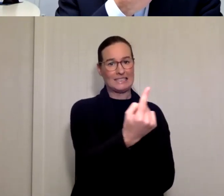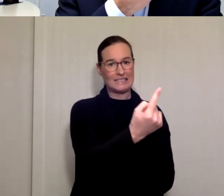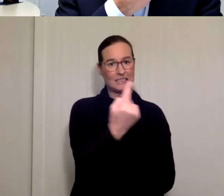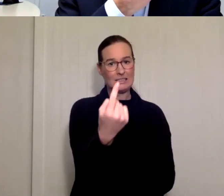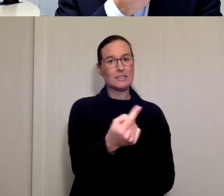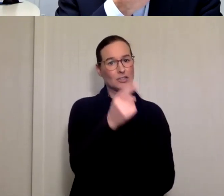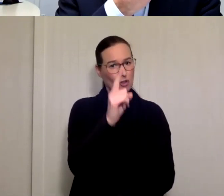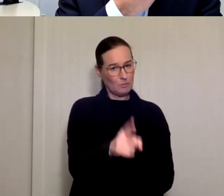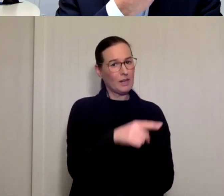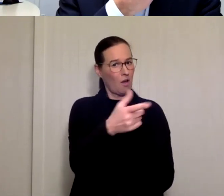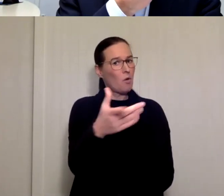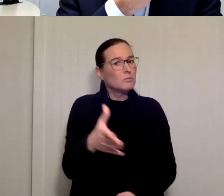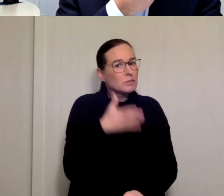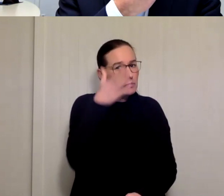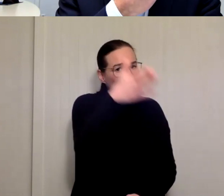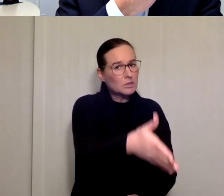Nimmst du den Ball auf?